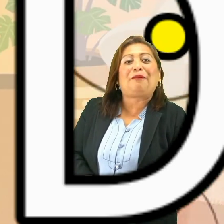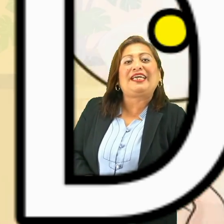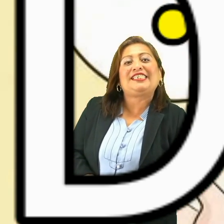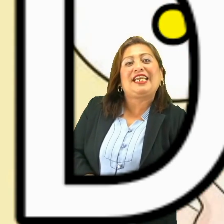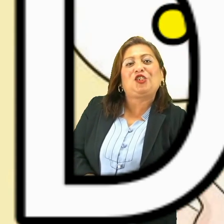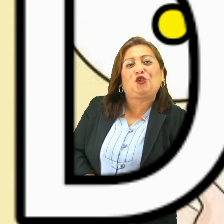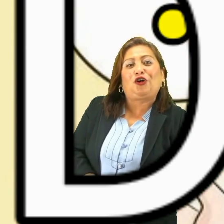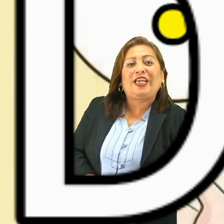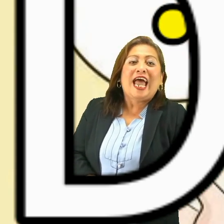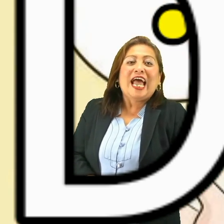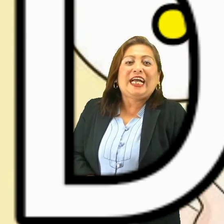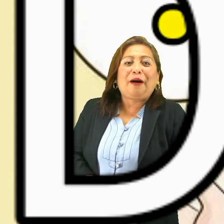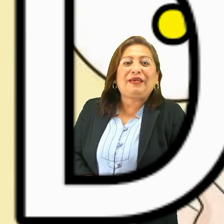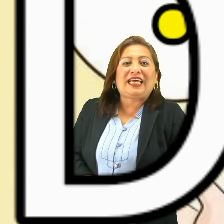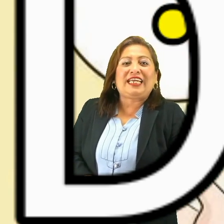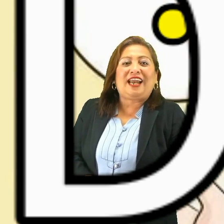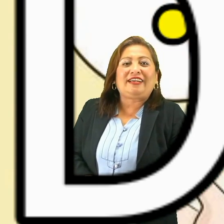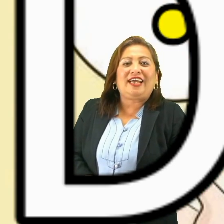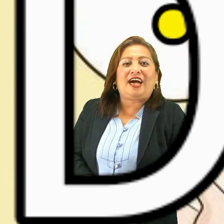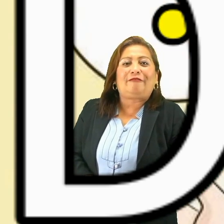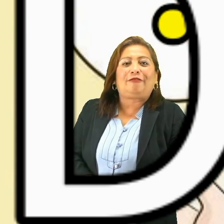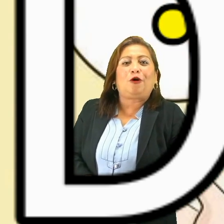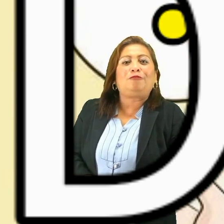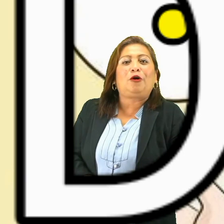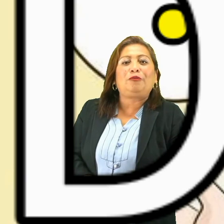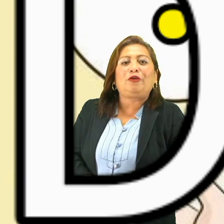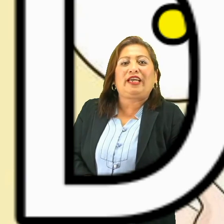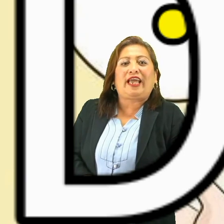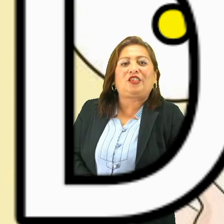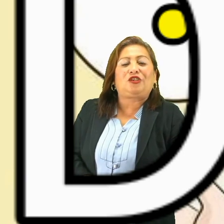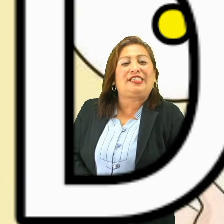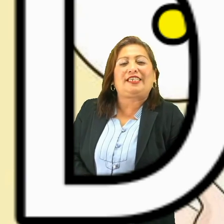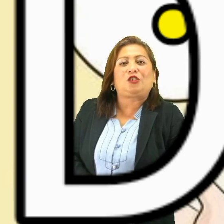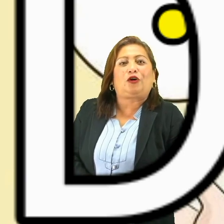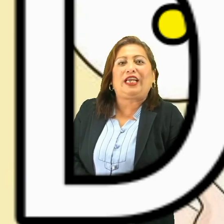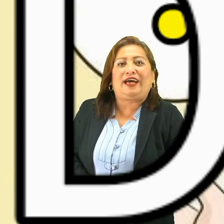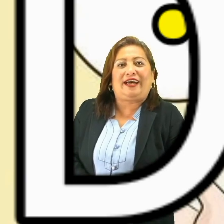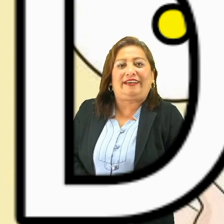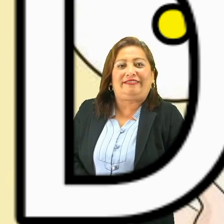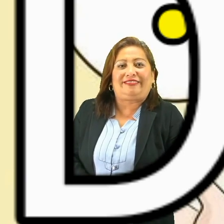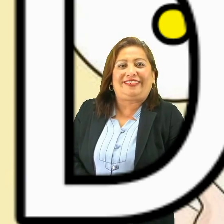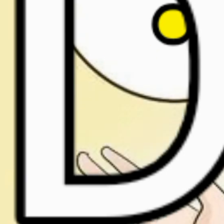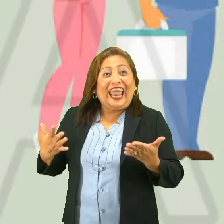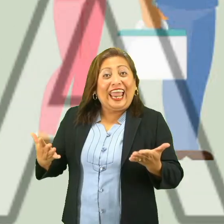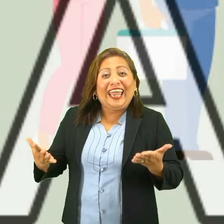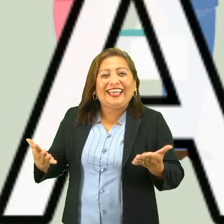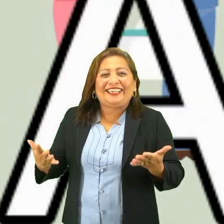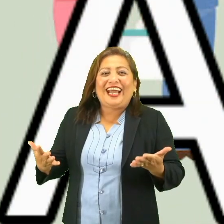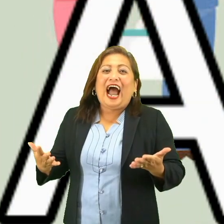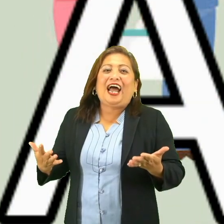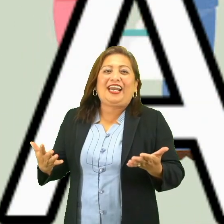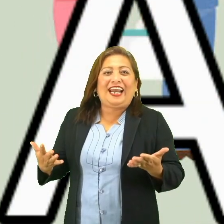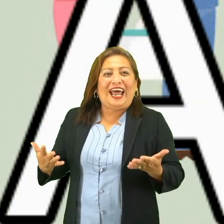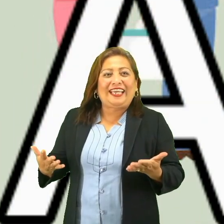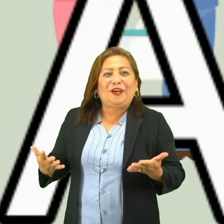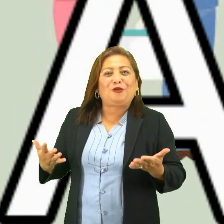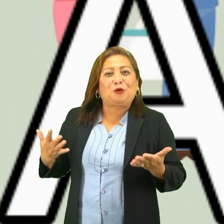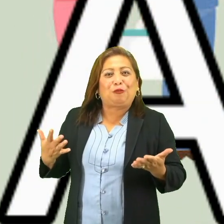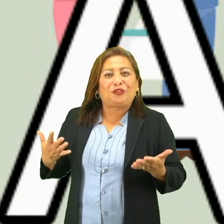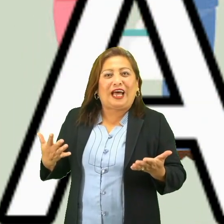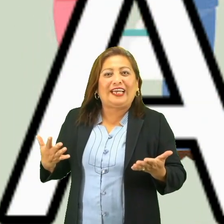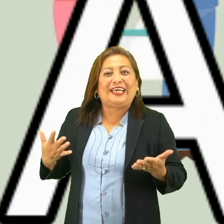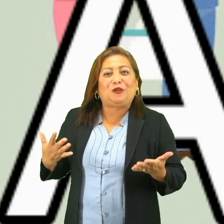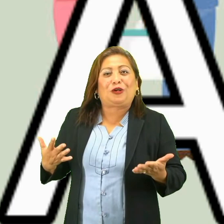pangutana kabahin sa leksyon gamit ang gilagda nga flow of communication sa eskwelahan. Hey, alalayan